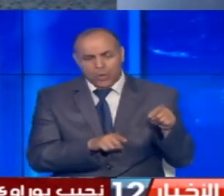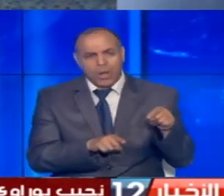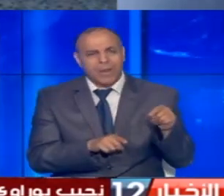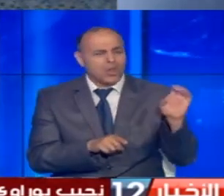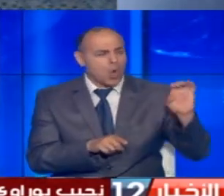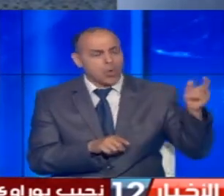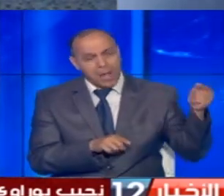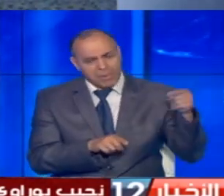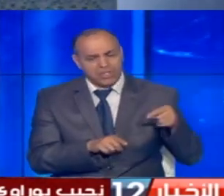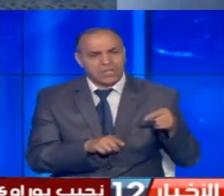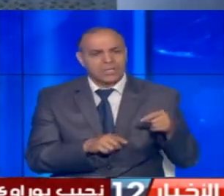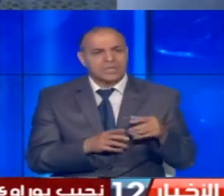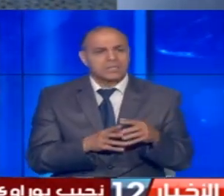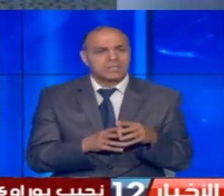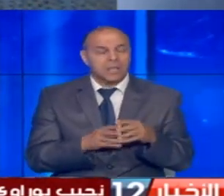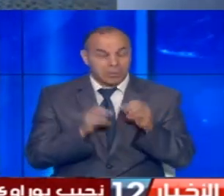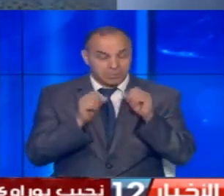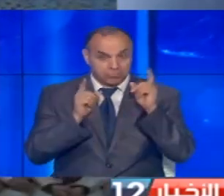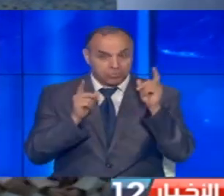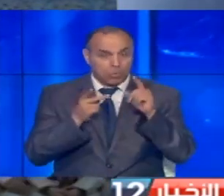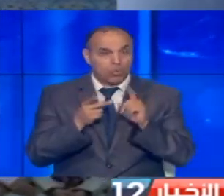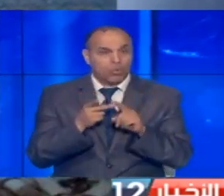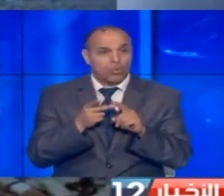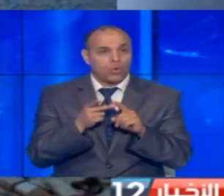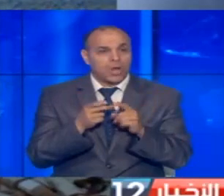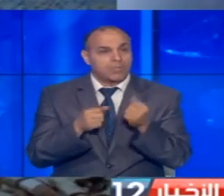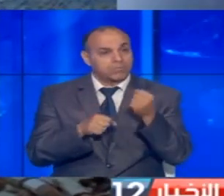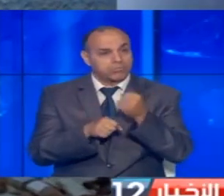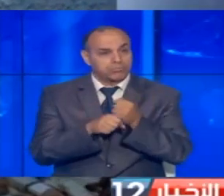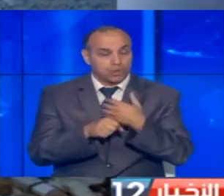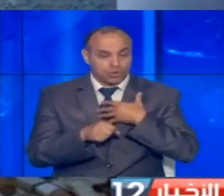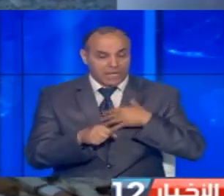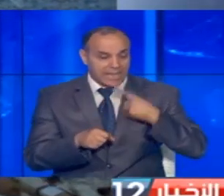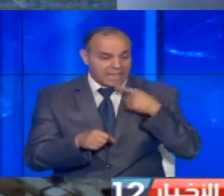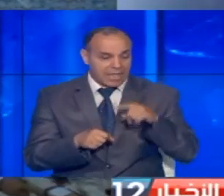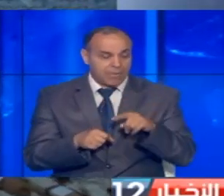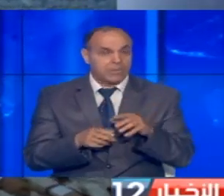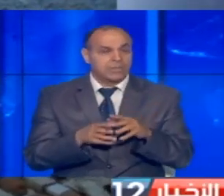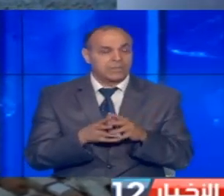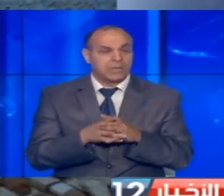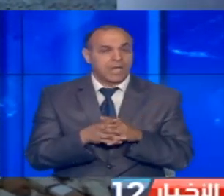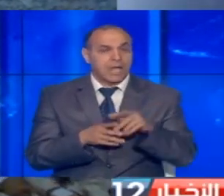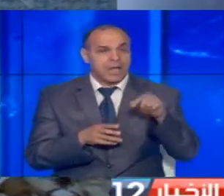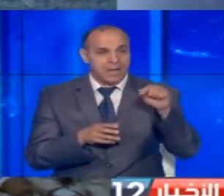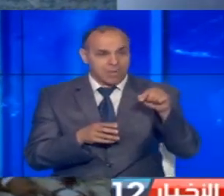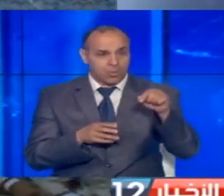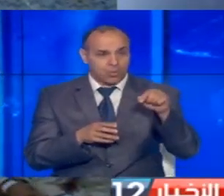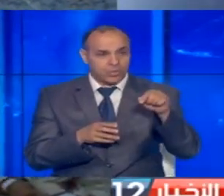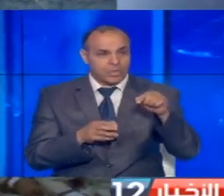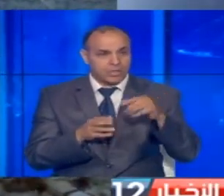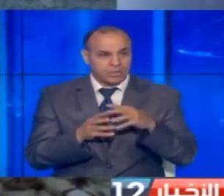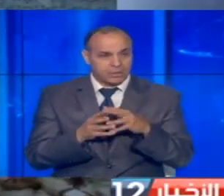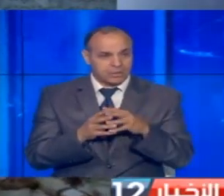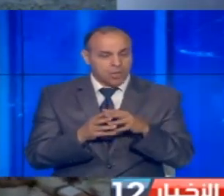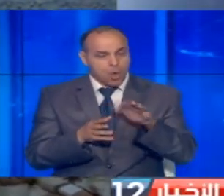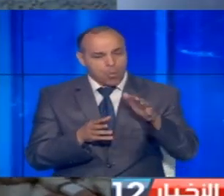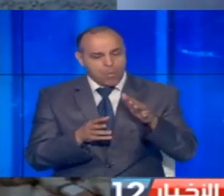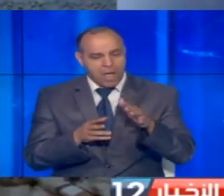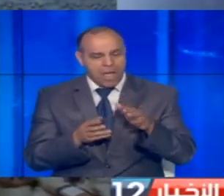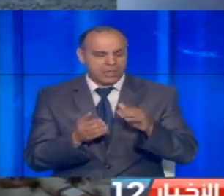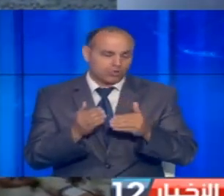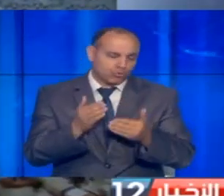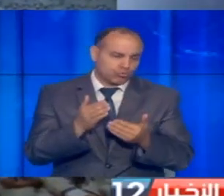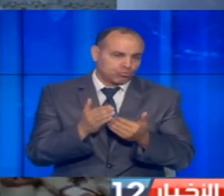واليوم تفطن يعني المبدع في جهة نابل أنه لابد من حتى ربما يطور